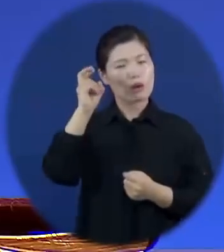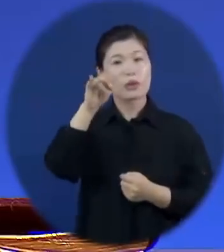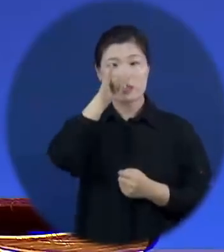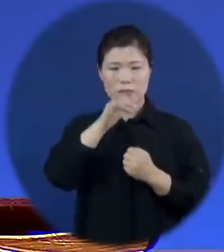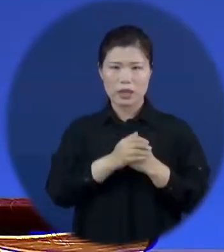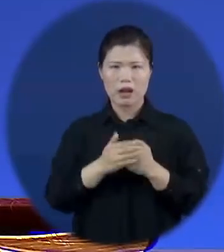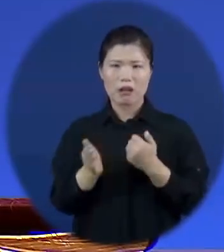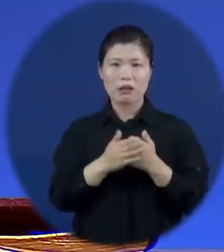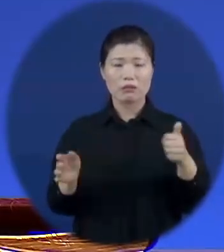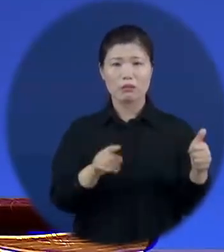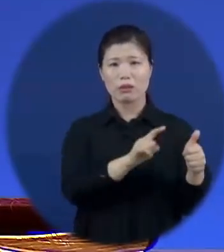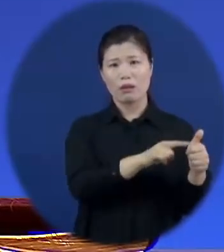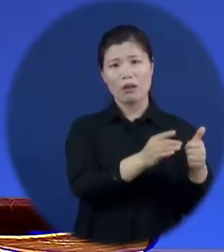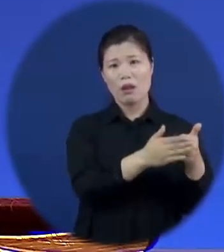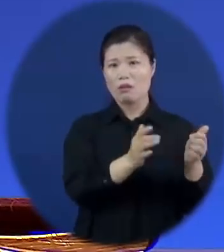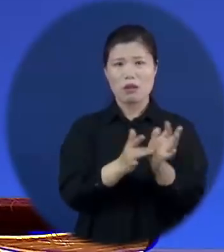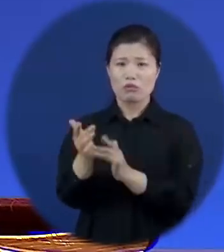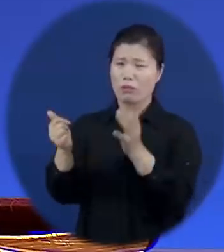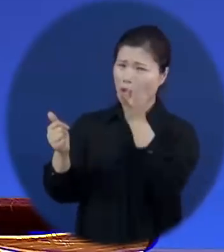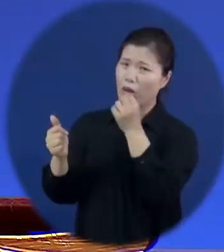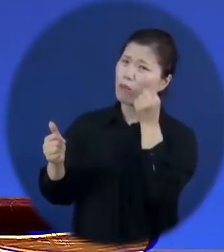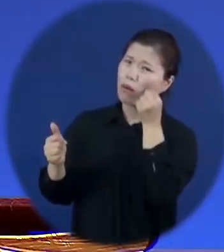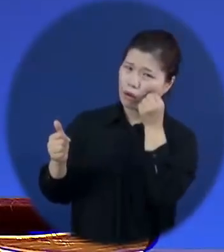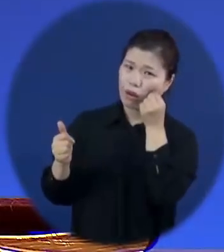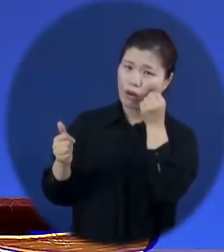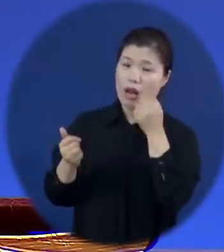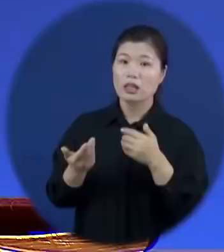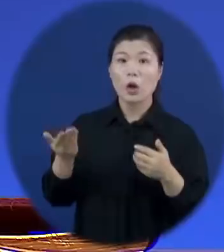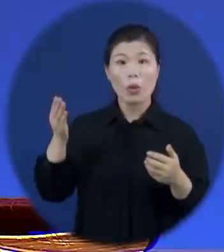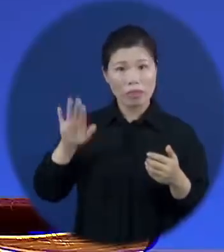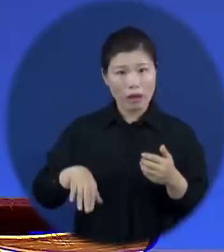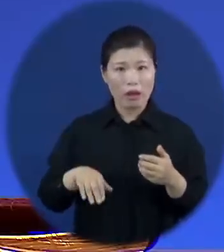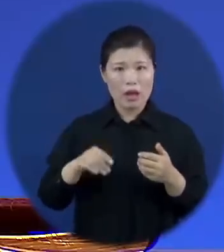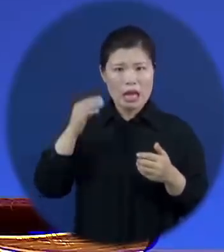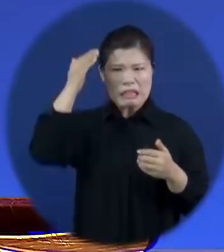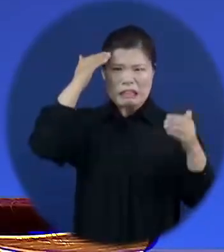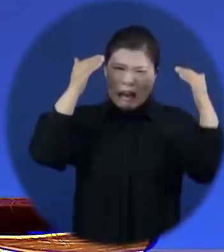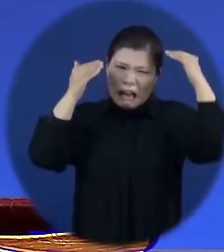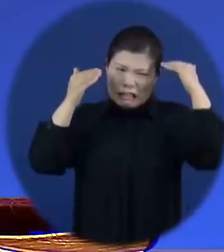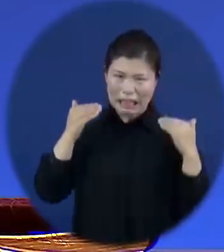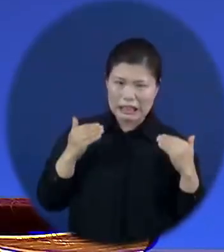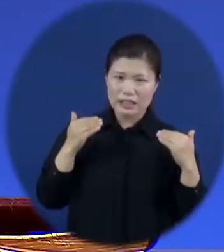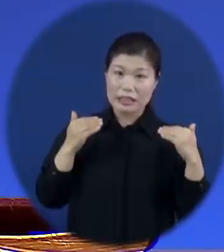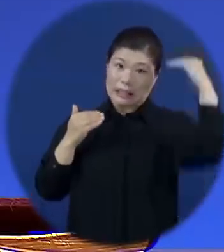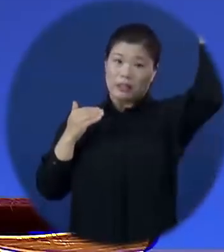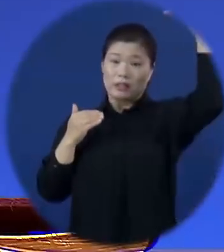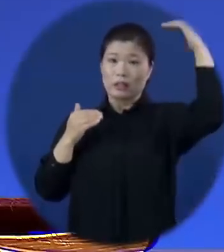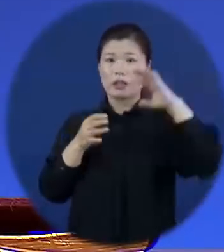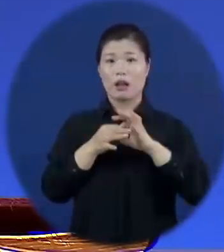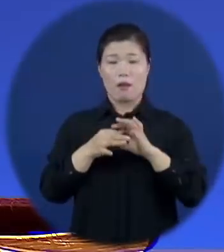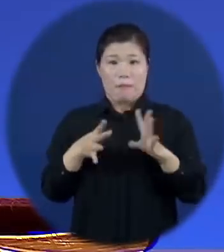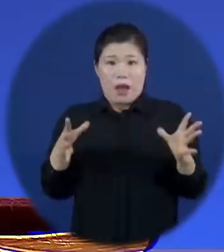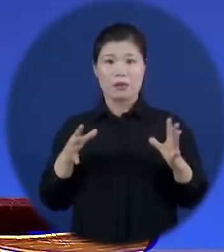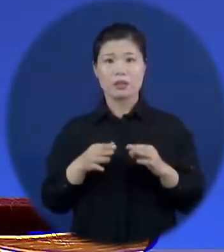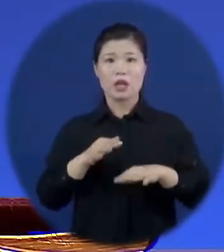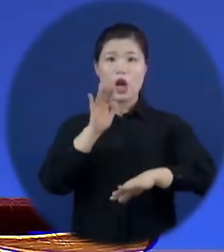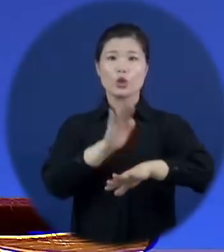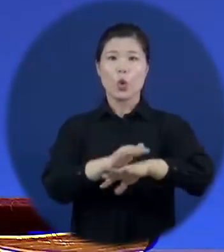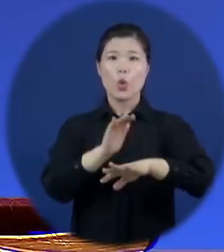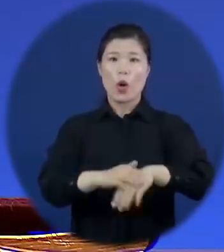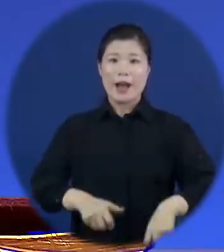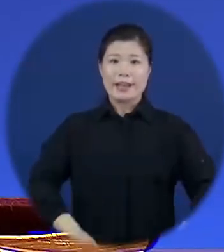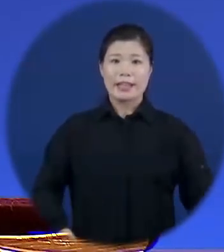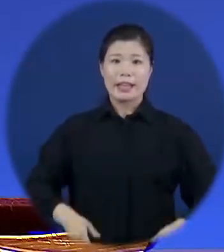키입니다. 그래서 그는 예수님을 볼 수가 없었죠. 그런데 키가 작든지 크든지 간에 그는 손과